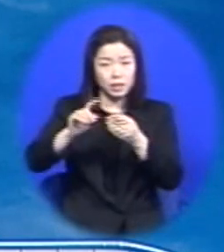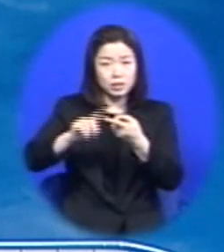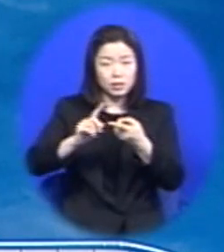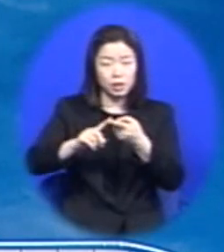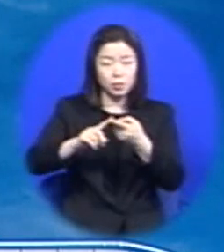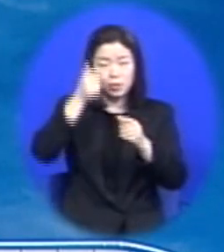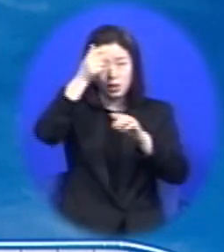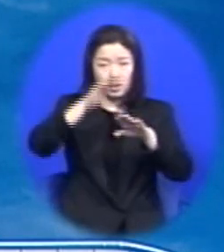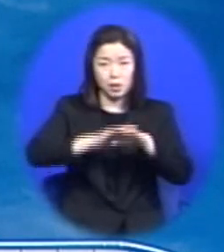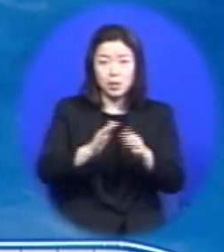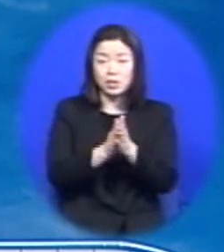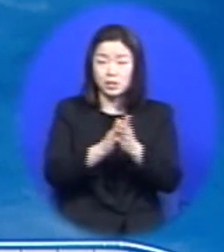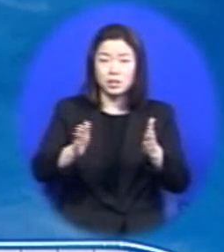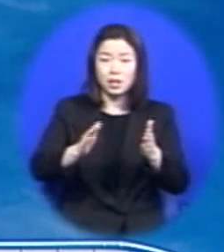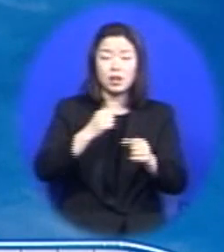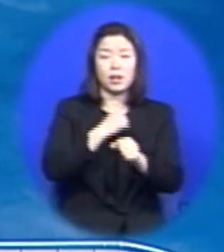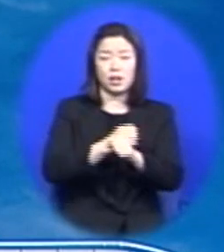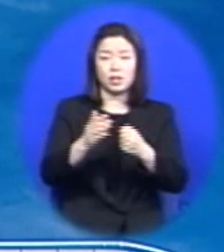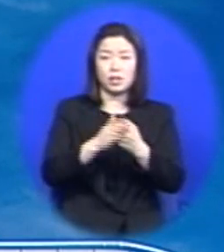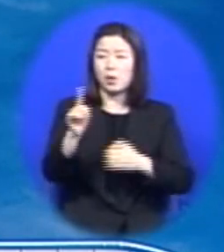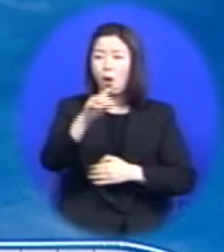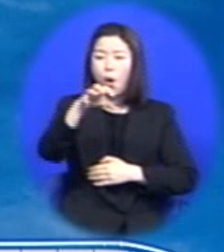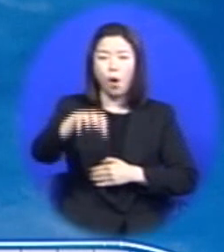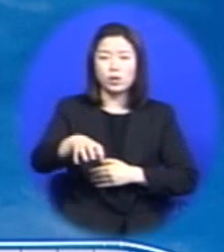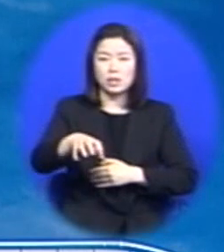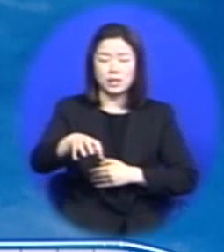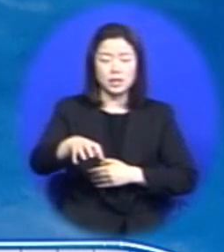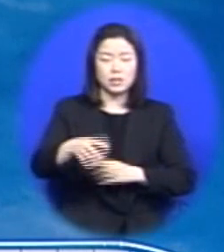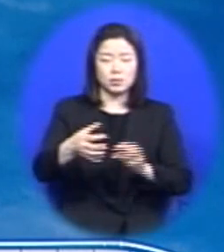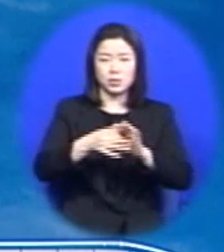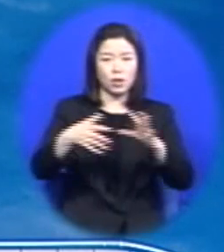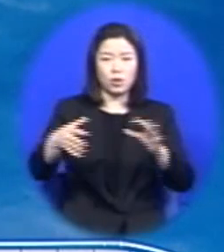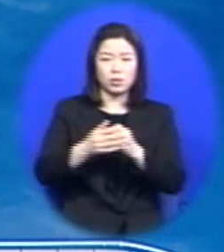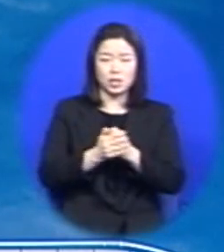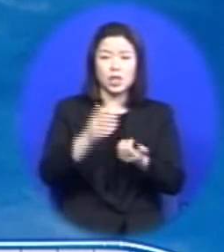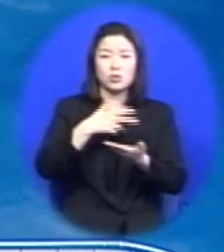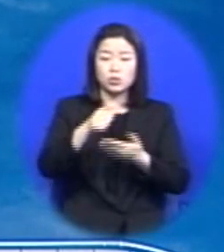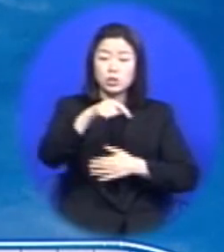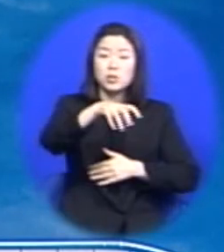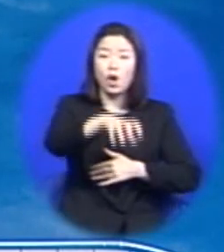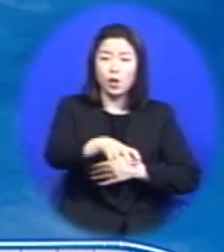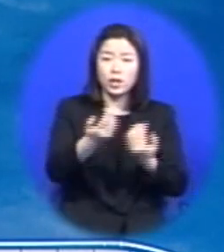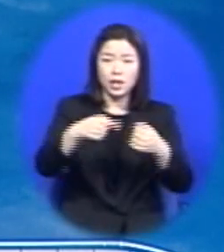시작하니까 어디나 상관이 없어요. 주님은 여기 같이 계시구나.